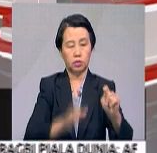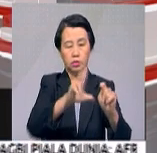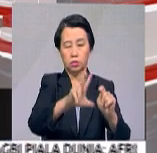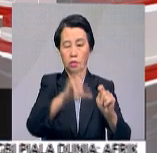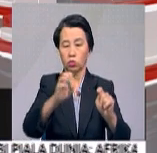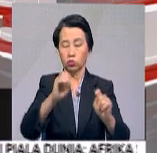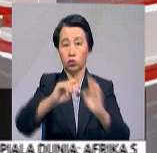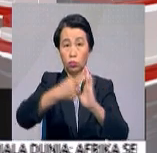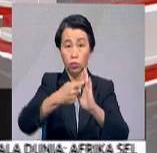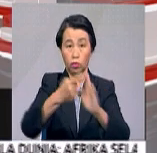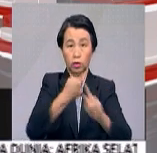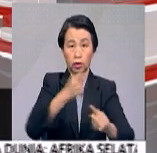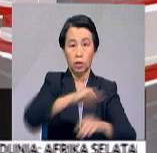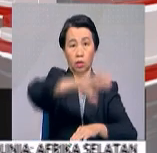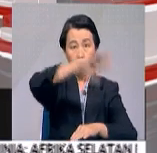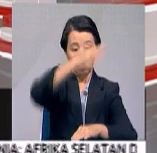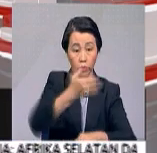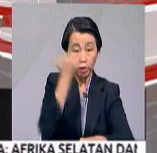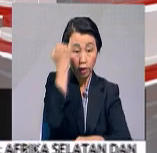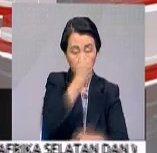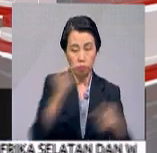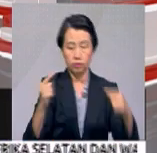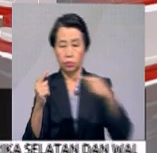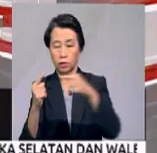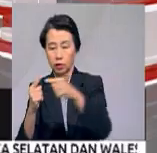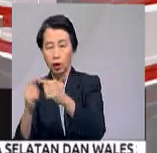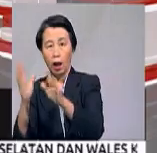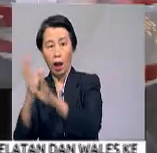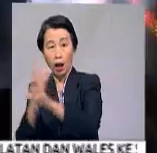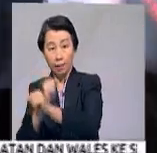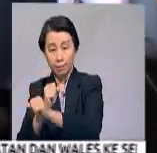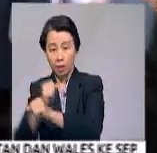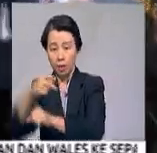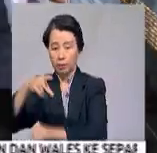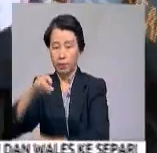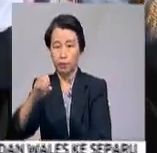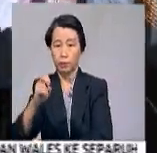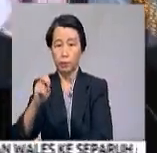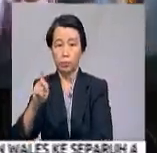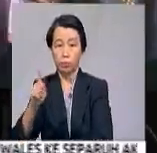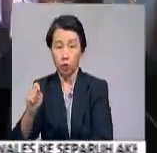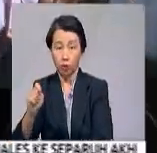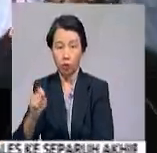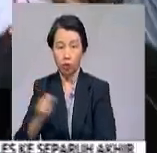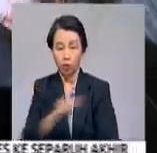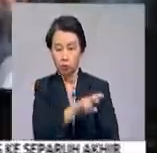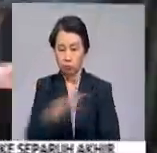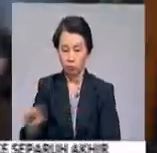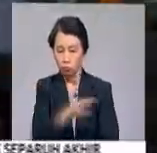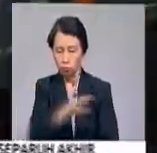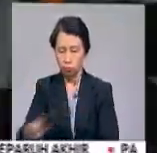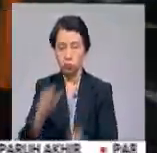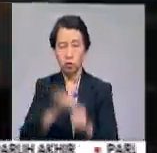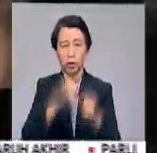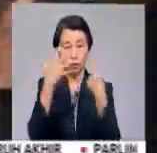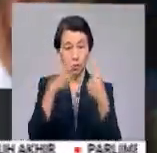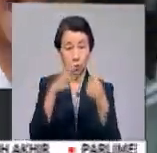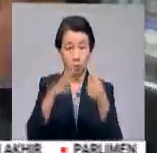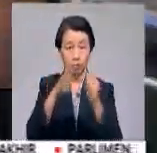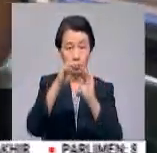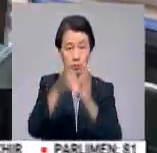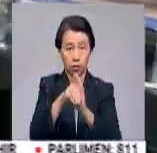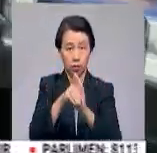yang bermula dari Bukit Indah hingga ke Ampang Point. Menurut beliau, kekerapan perjalanan bas mini setiap 15